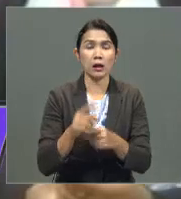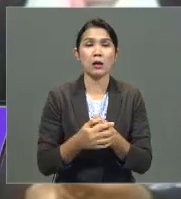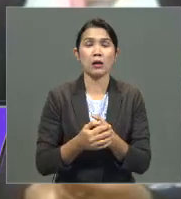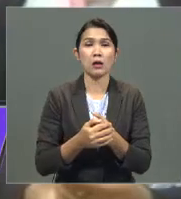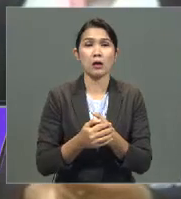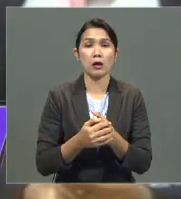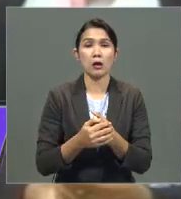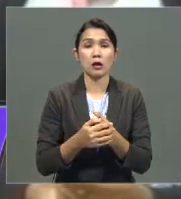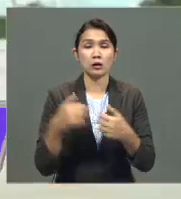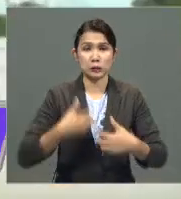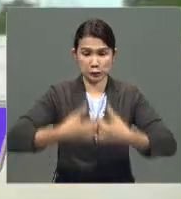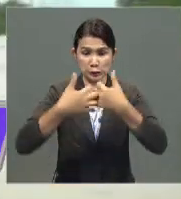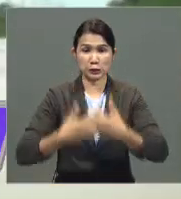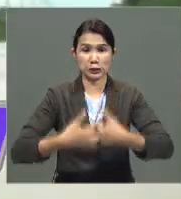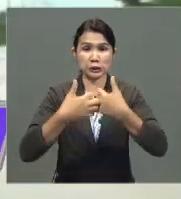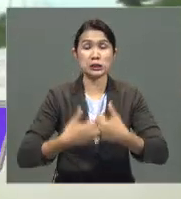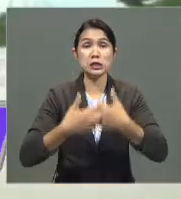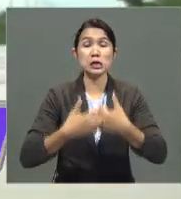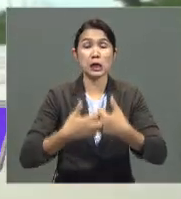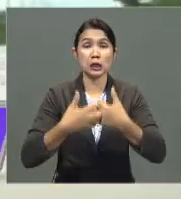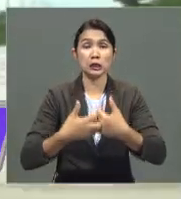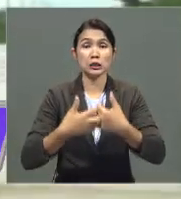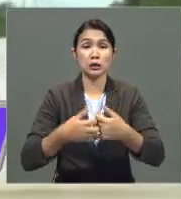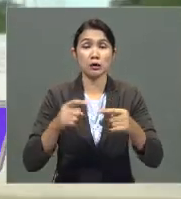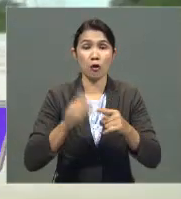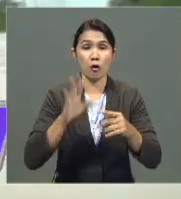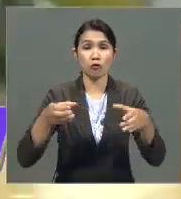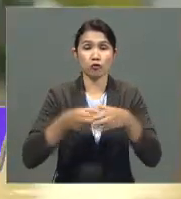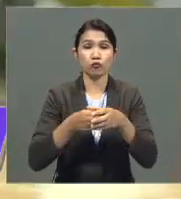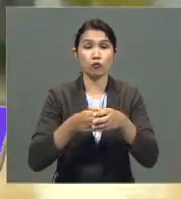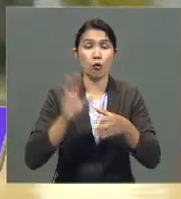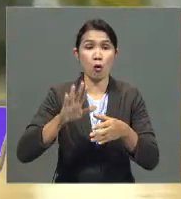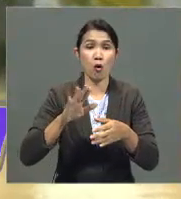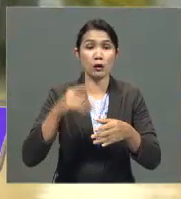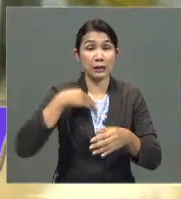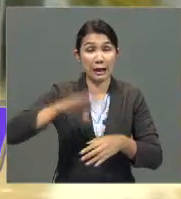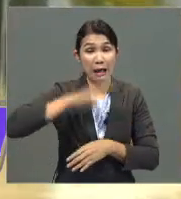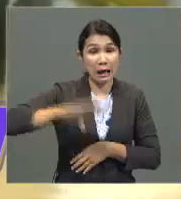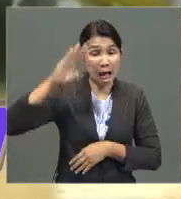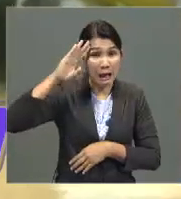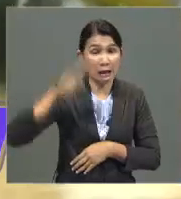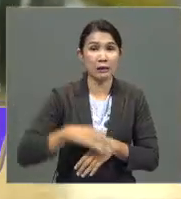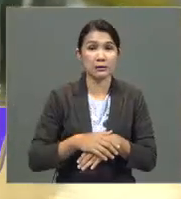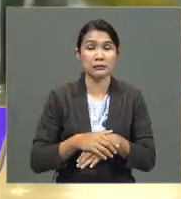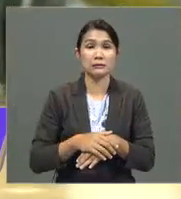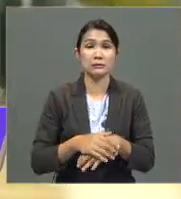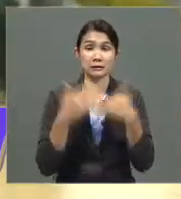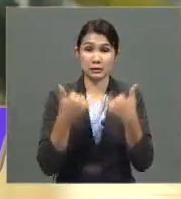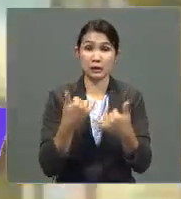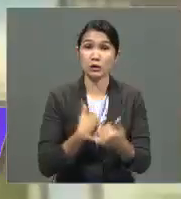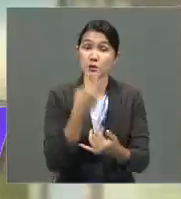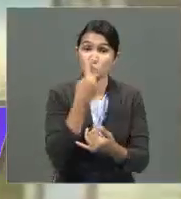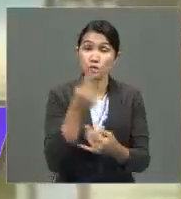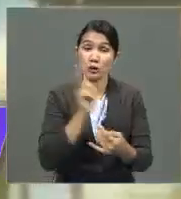นำแนะซื้อเครื่องจักรโดยเฉพาะในส่วนของกองกำลังรักษาความ 6คือทหารแล้วก็จะน้องประชาชนใน